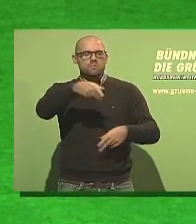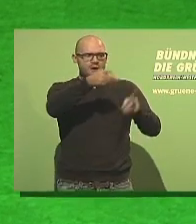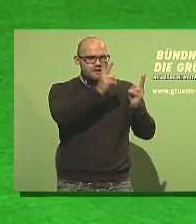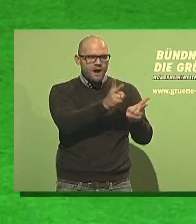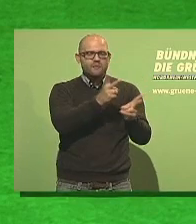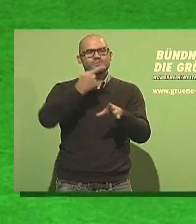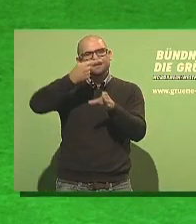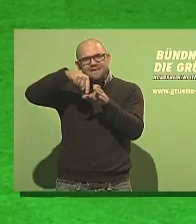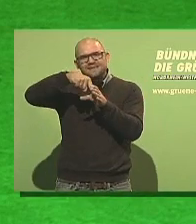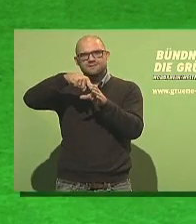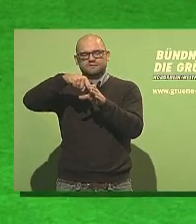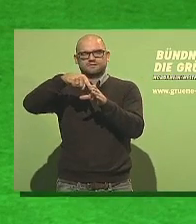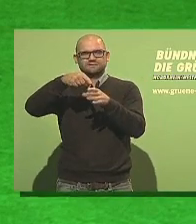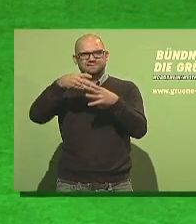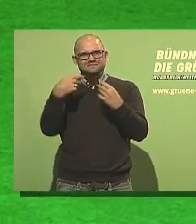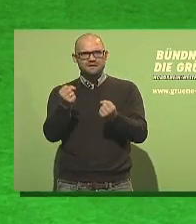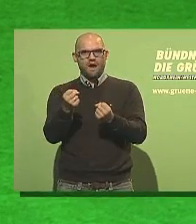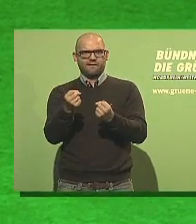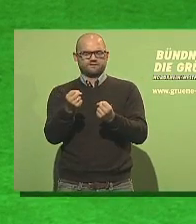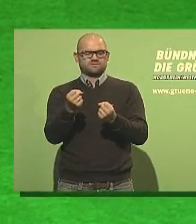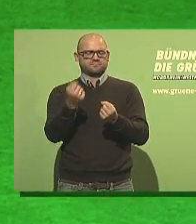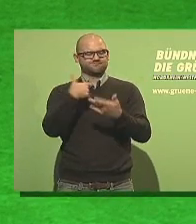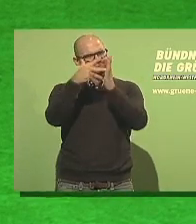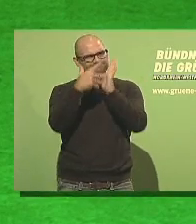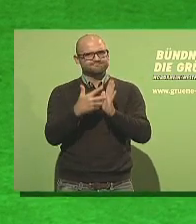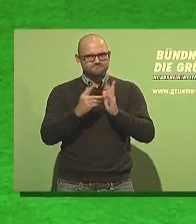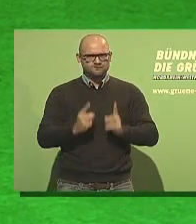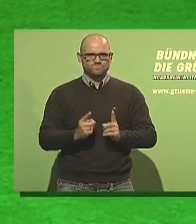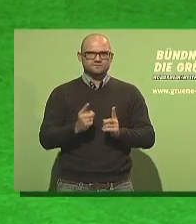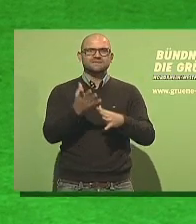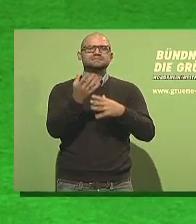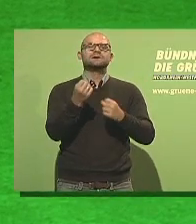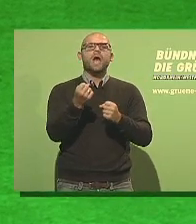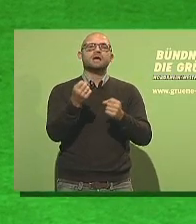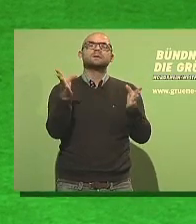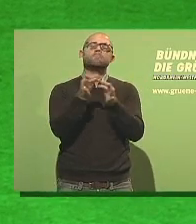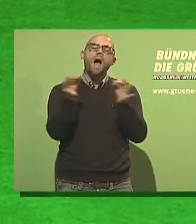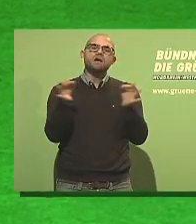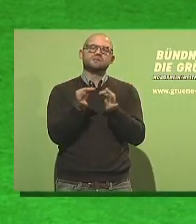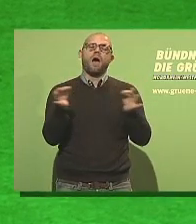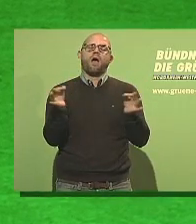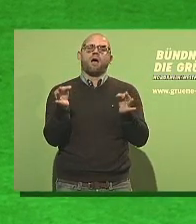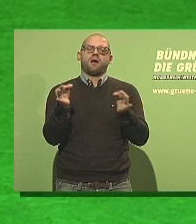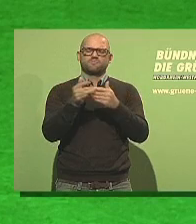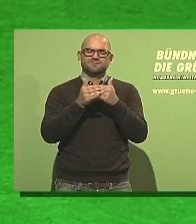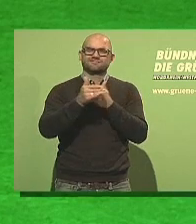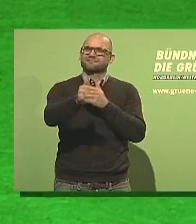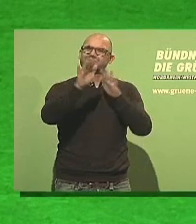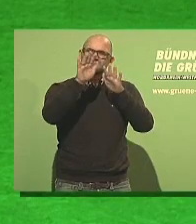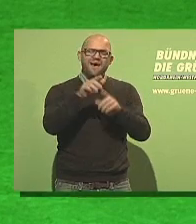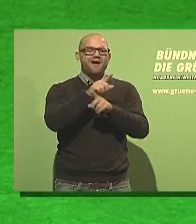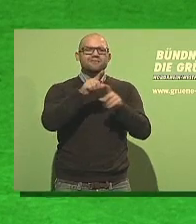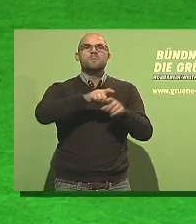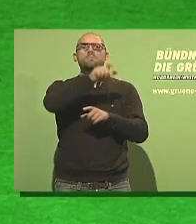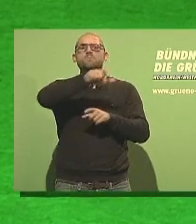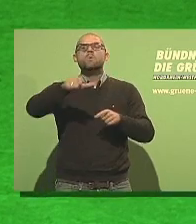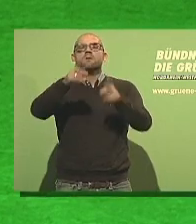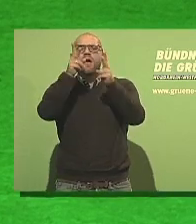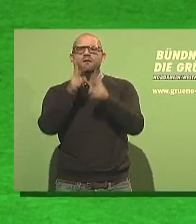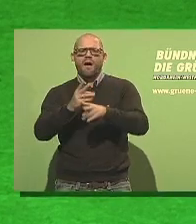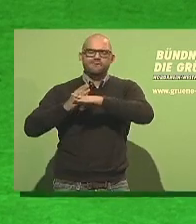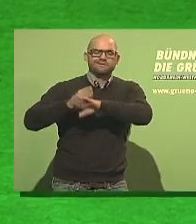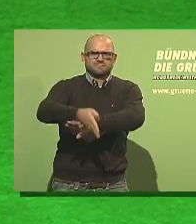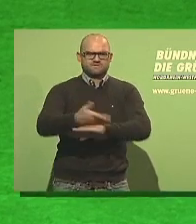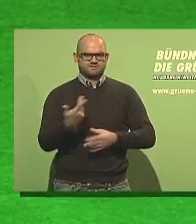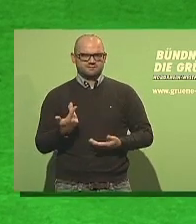Sicherheit aufzulösen. Sicherheitsmaßnahmen dürfen niemals dazu führen, die Bürgerinnen- und Freiheitsrechte auszuhöhlen. Ohne